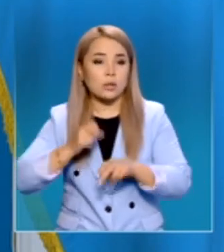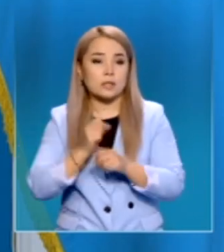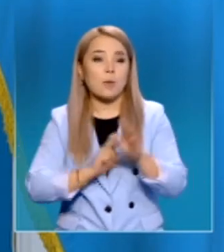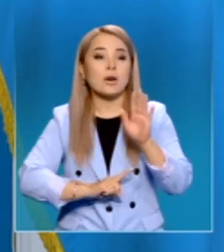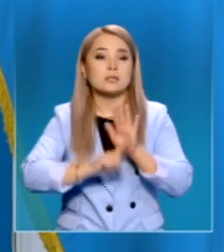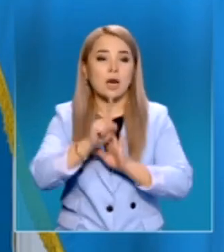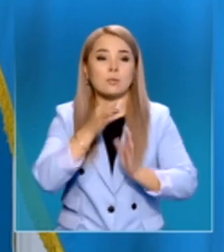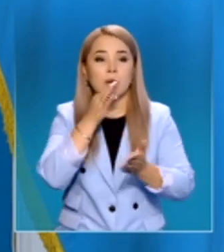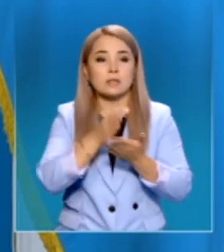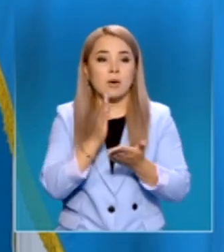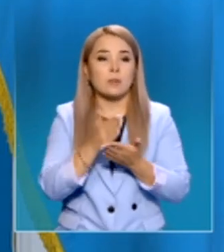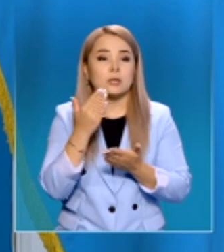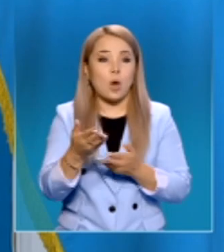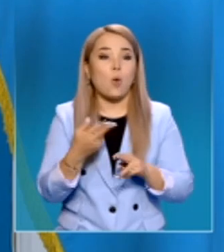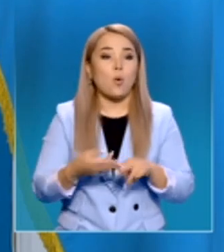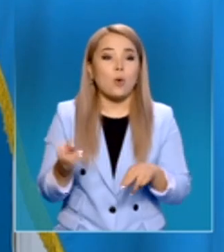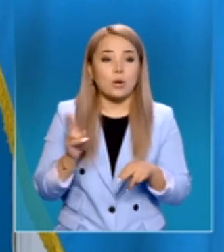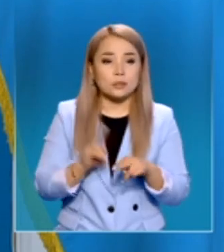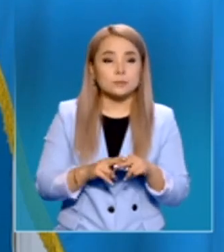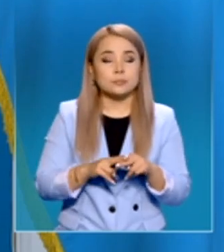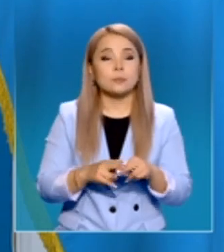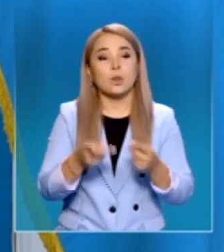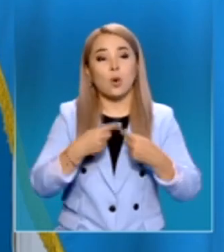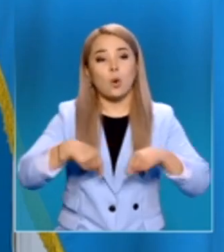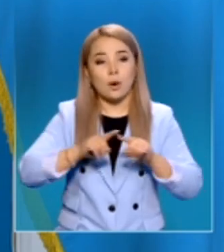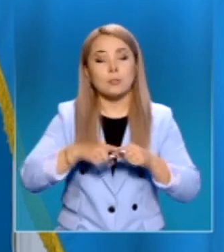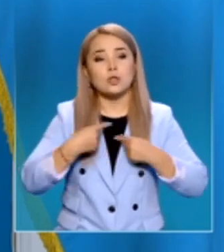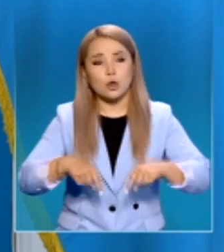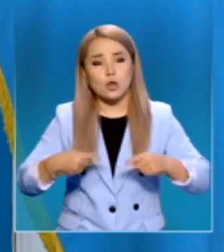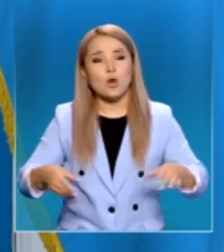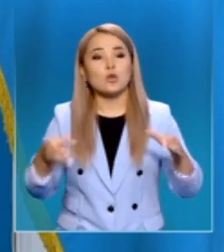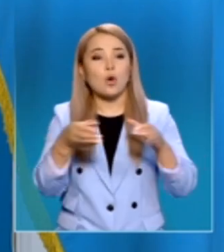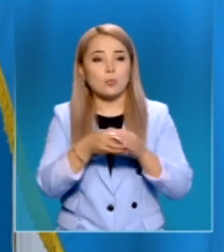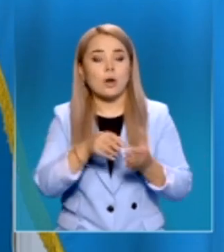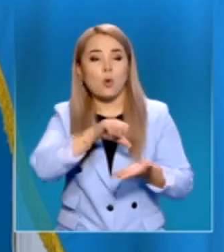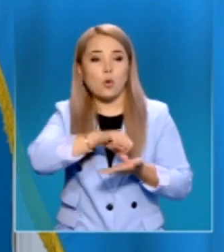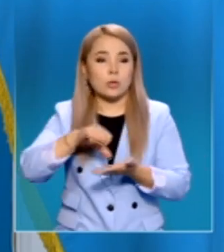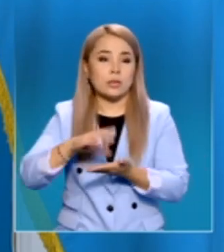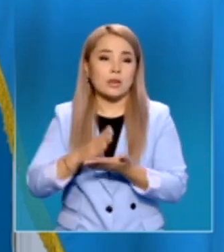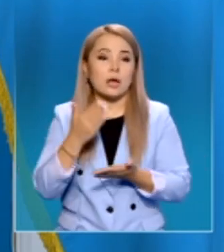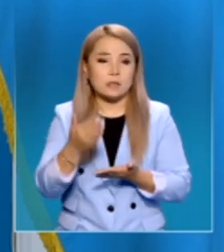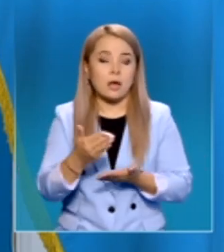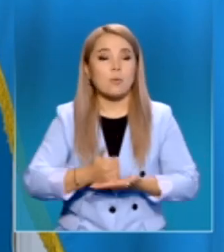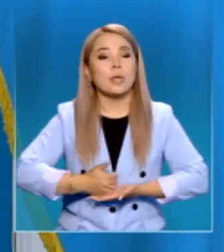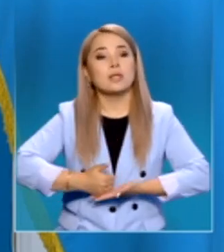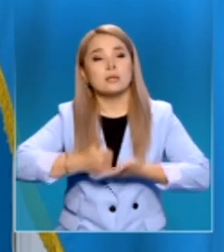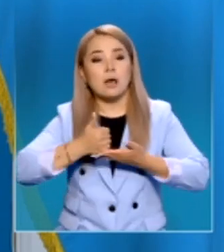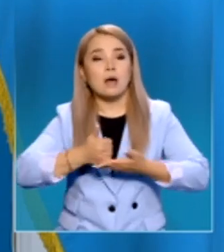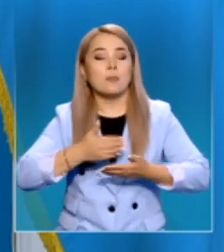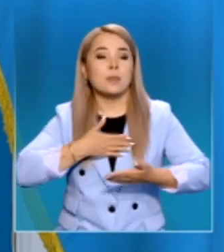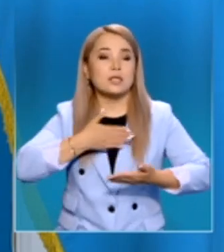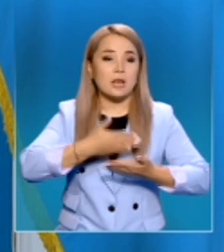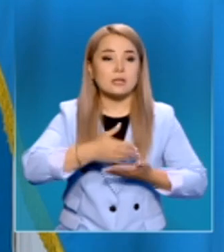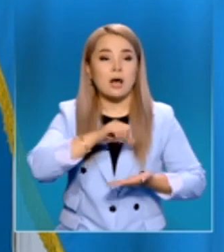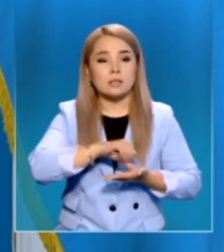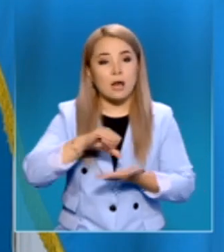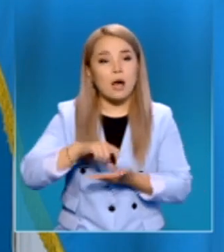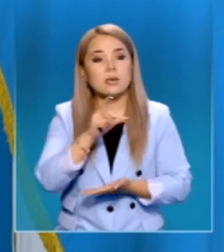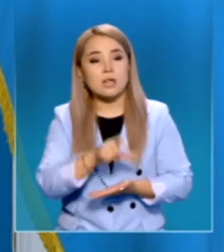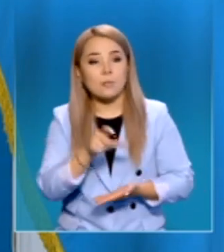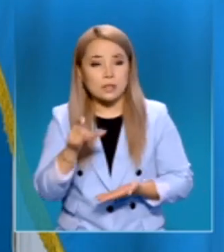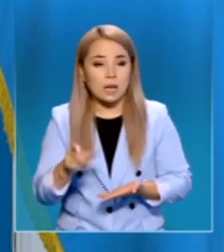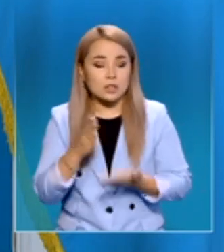бастама көтердім. Оған қоғамның түрлі топ өкілдері, беделді әрі белсенді